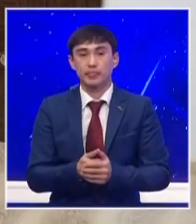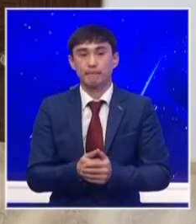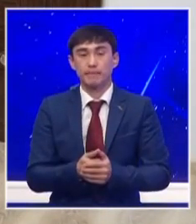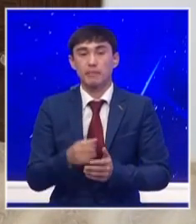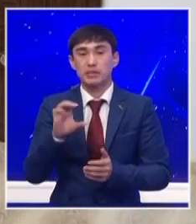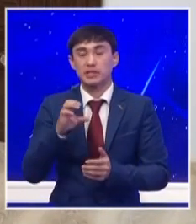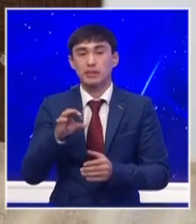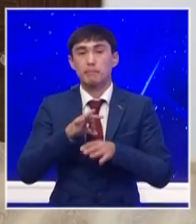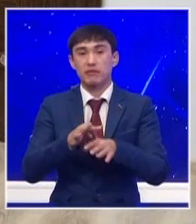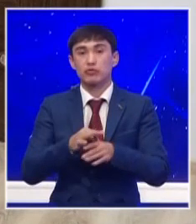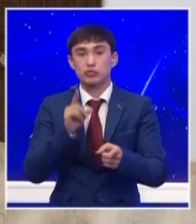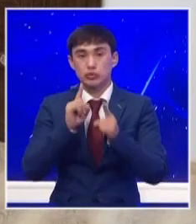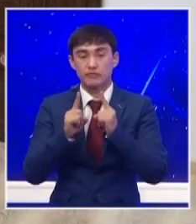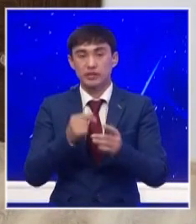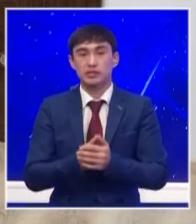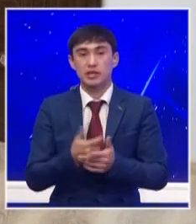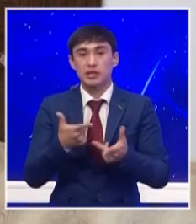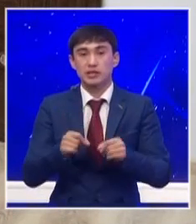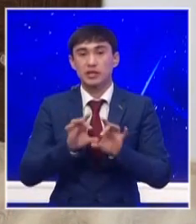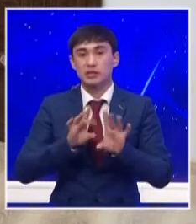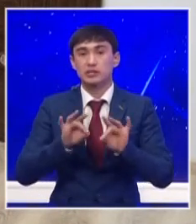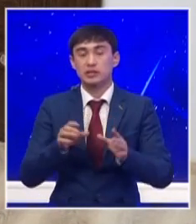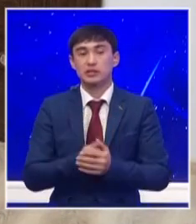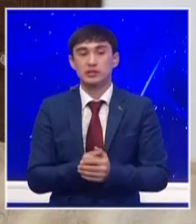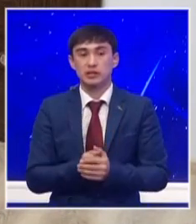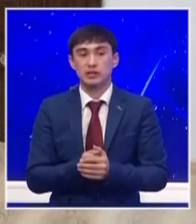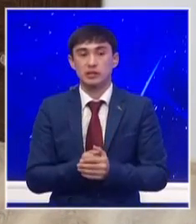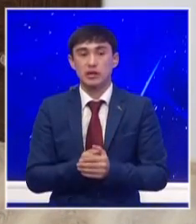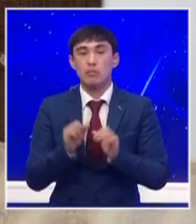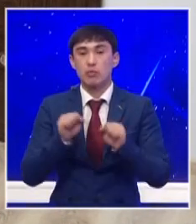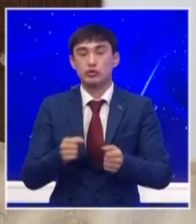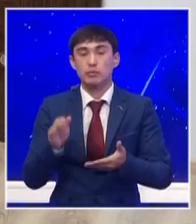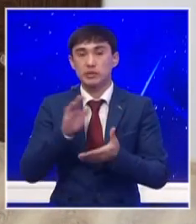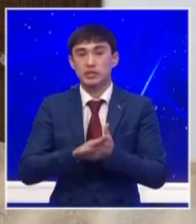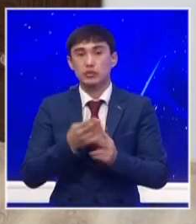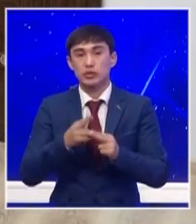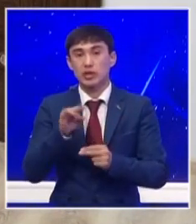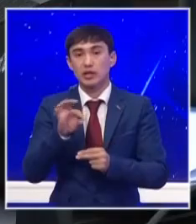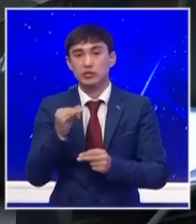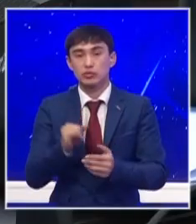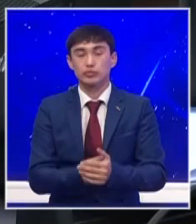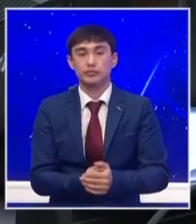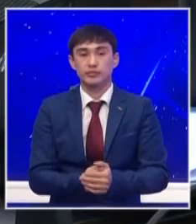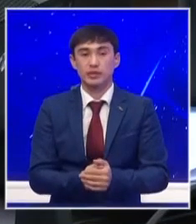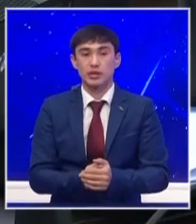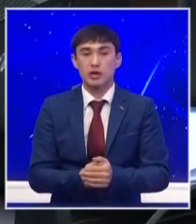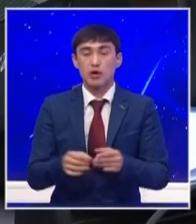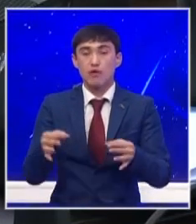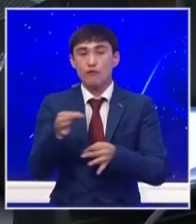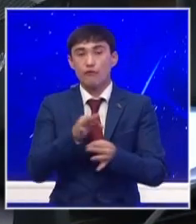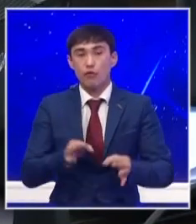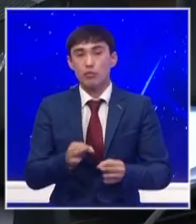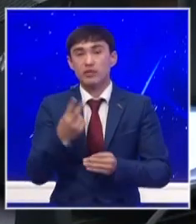средам проводится ЗМ конференция где разъясняется Как нужно представлять эту декларацию декларация формы